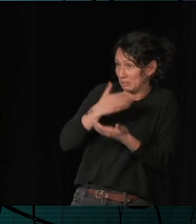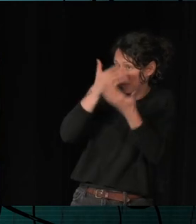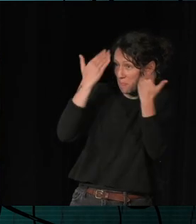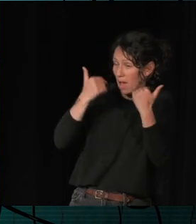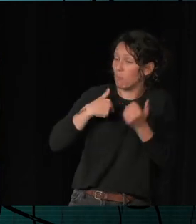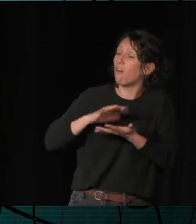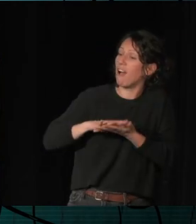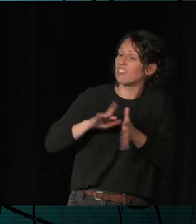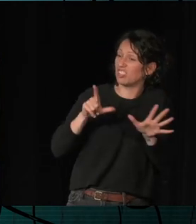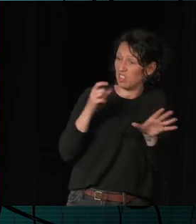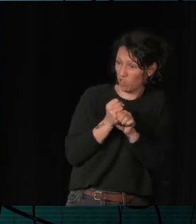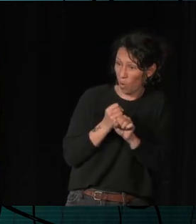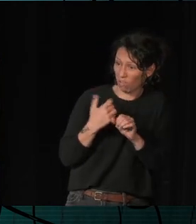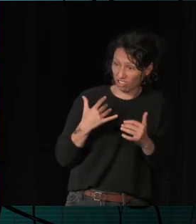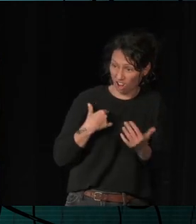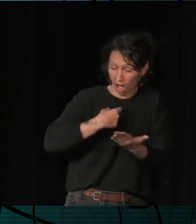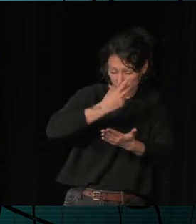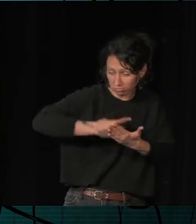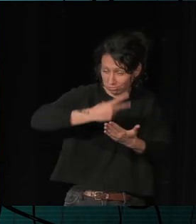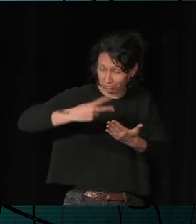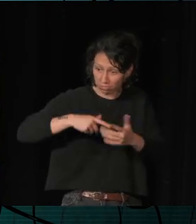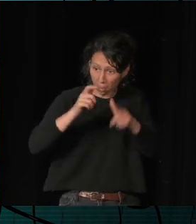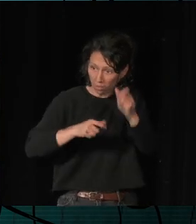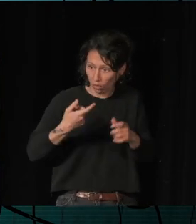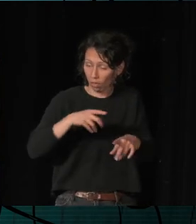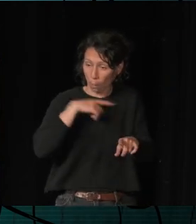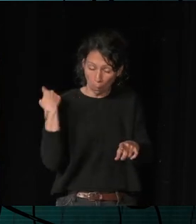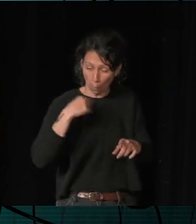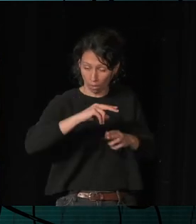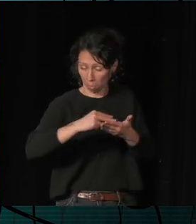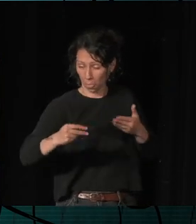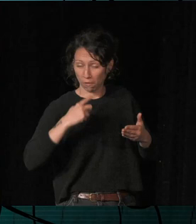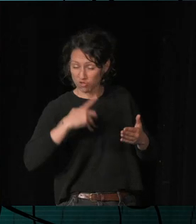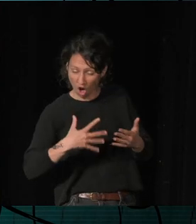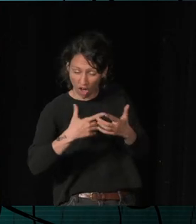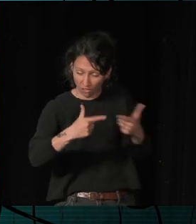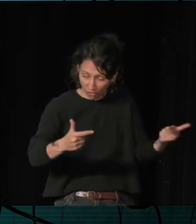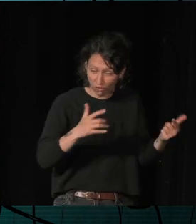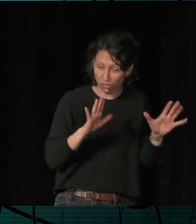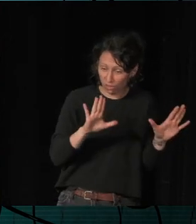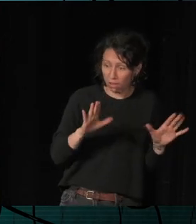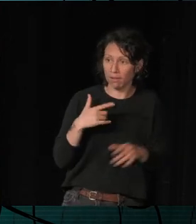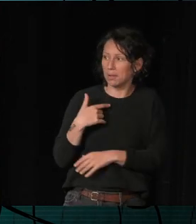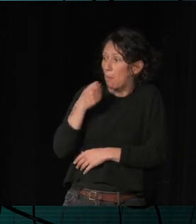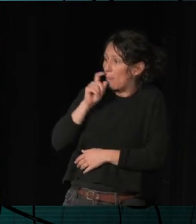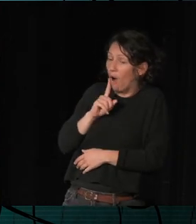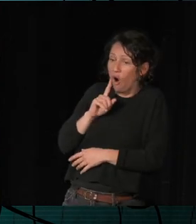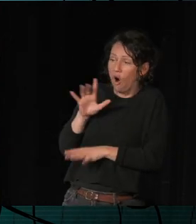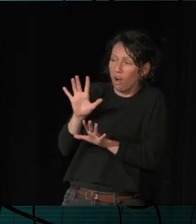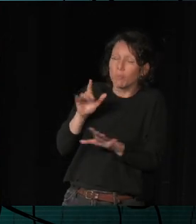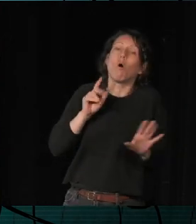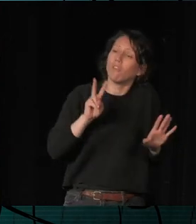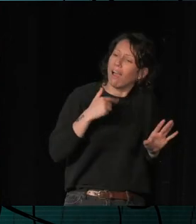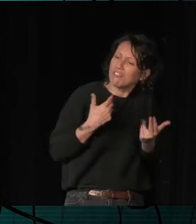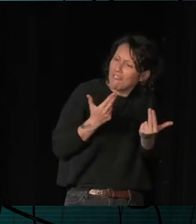dessinais des personnages trucidés sur mes cahiers. Mes parents se demandaient, à part ça, tout allait bien. Hein. J'avais des bonnes notes, j'avais